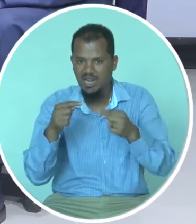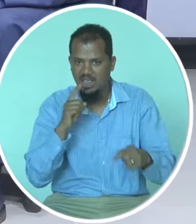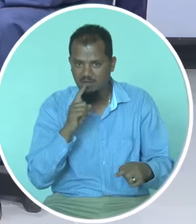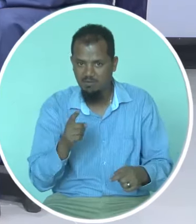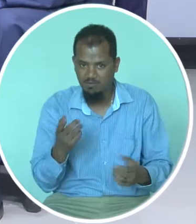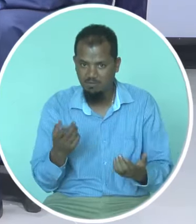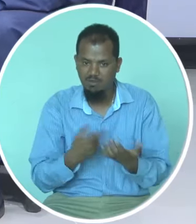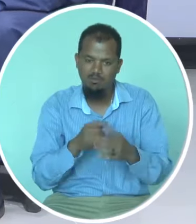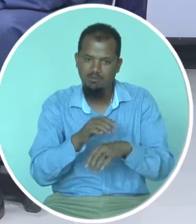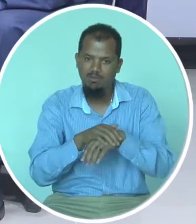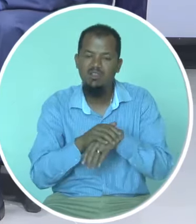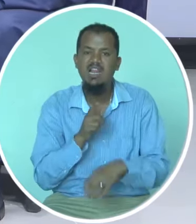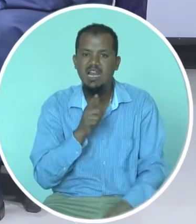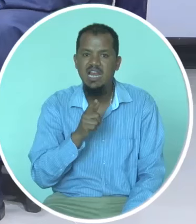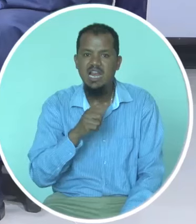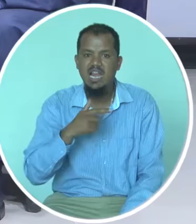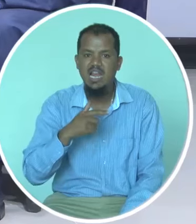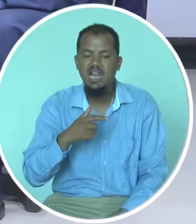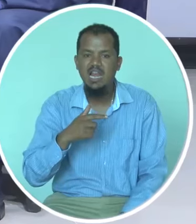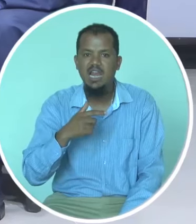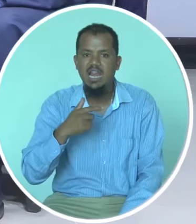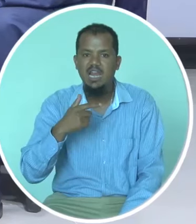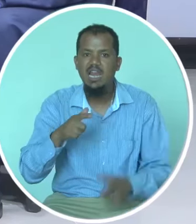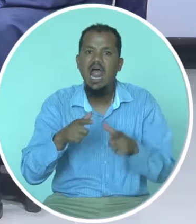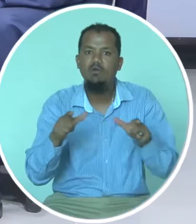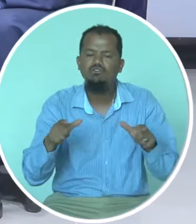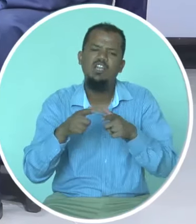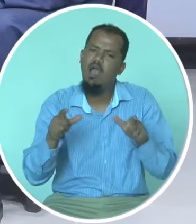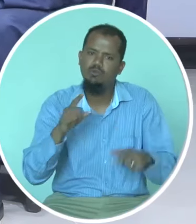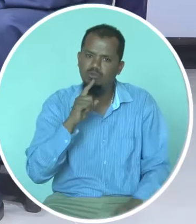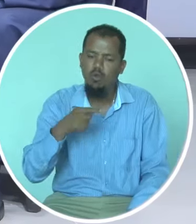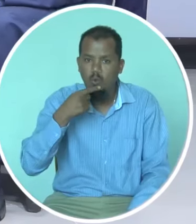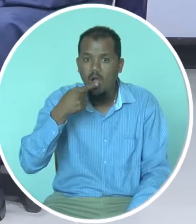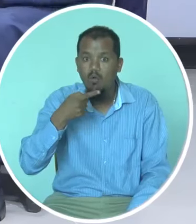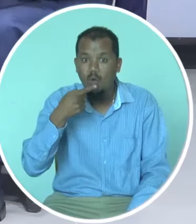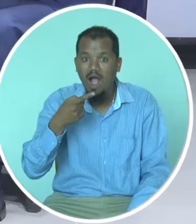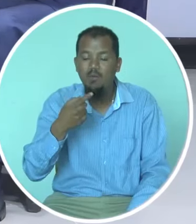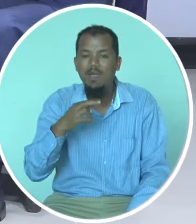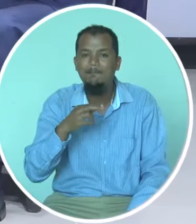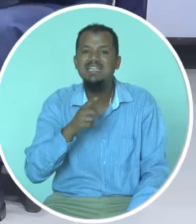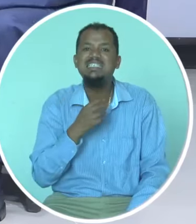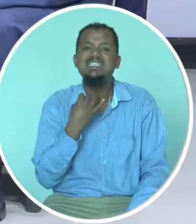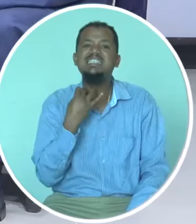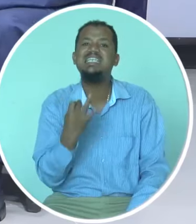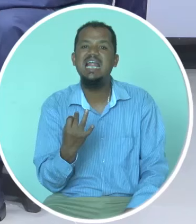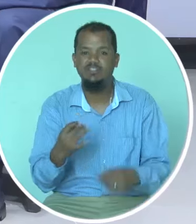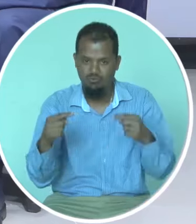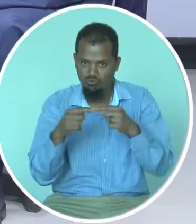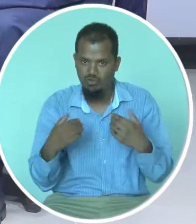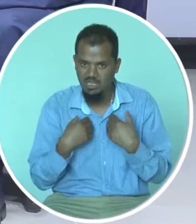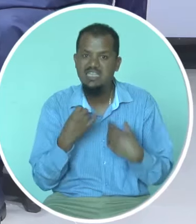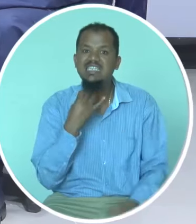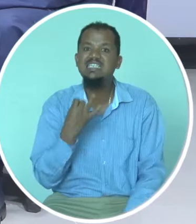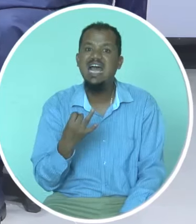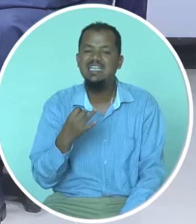የሚገናኝ ነው ይሄ በእንግሊዘኛ ያው ላንጉጅ ላንጉጅ ነው ድሮም ላንጉጅ ላንጉጅ ነው ቋንቋ የሚለው ልሳን ከሚለው ጋር ስለሚገናኝ ልሳን